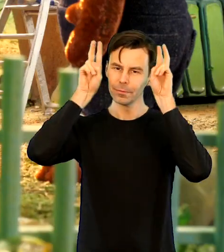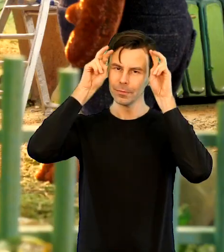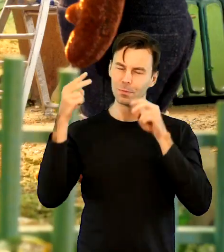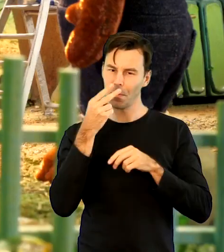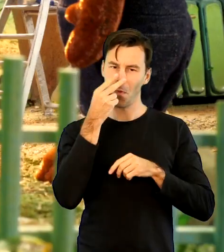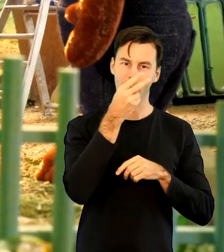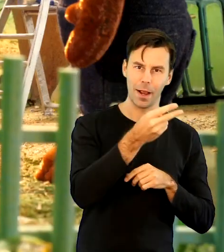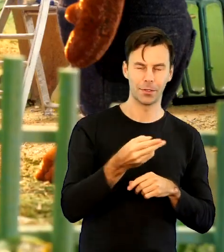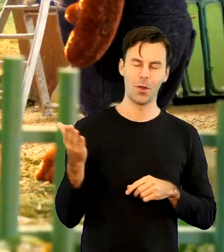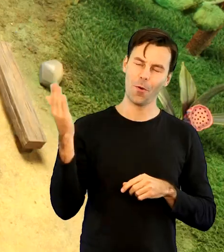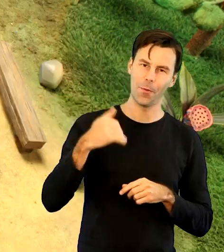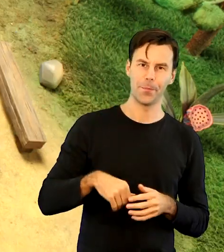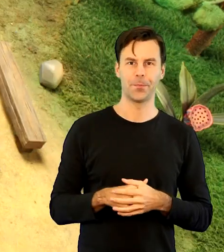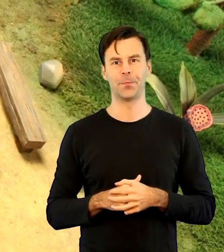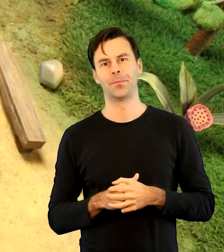wyjątek. Niespodzianka.